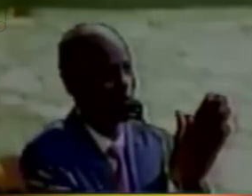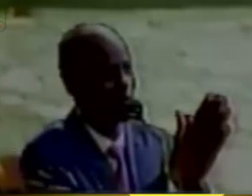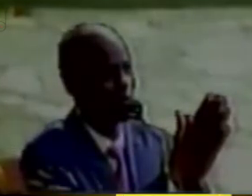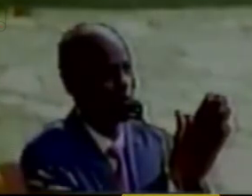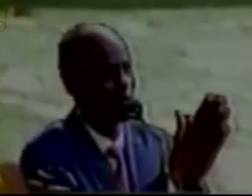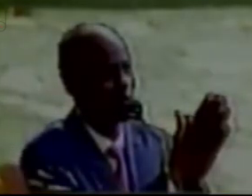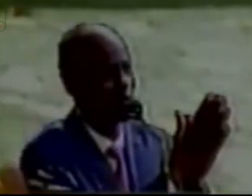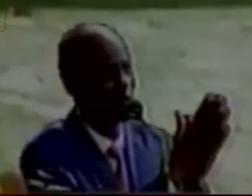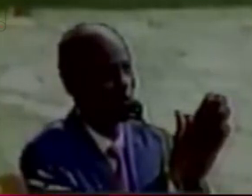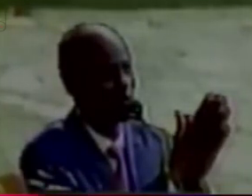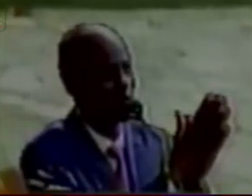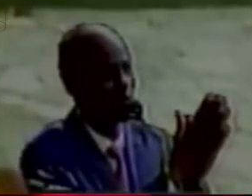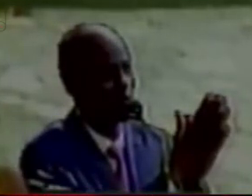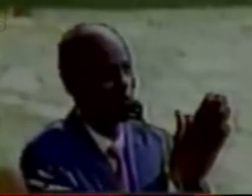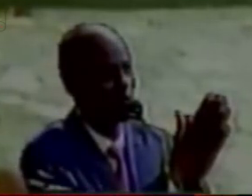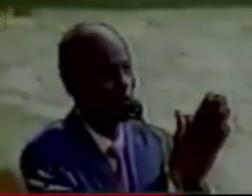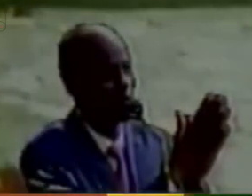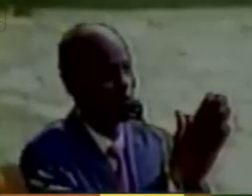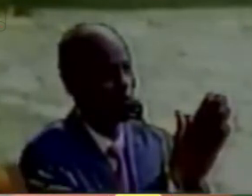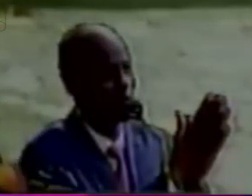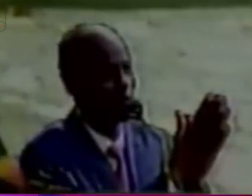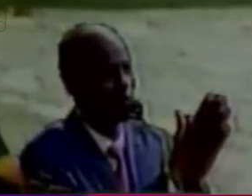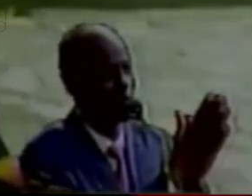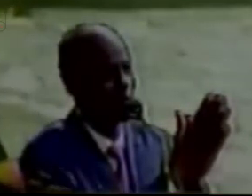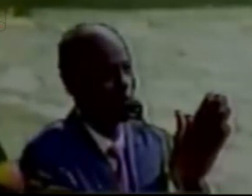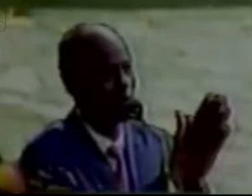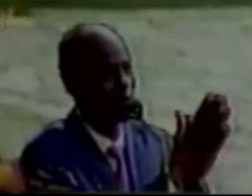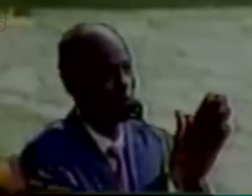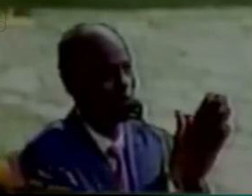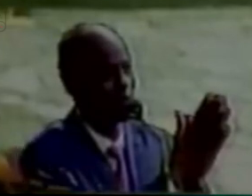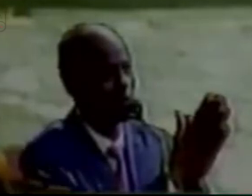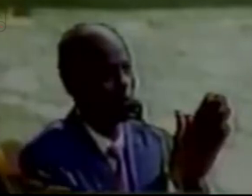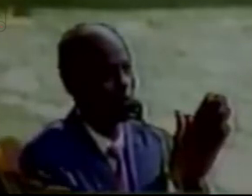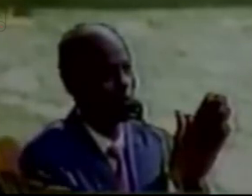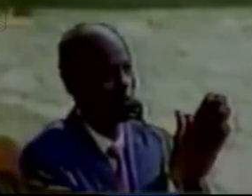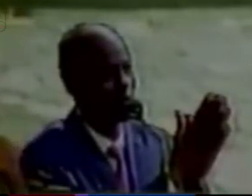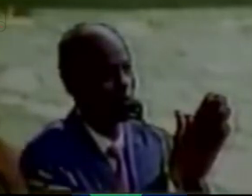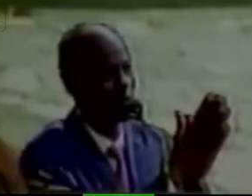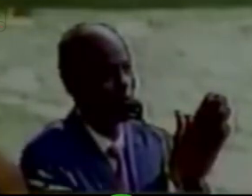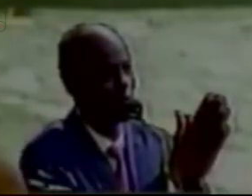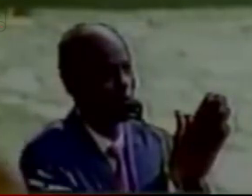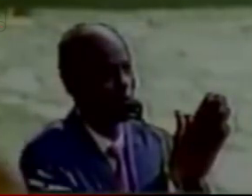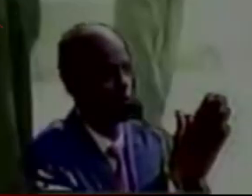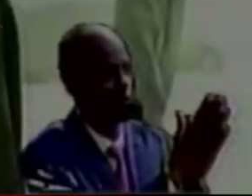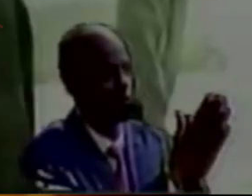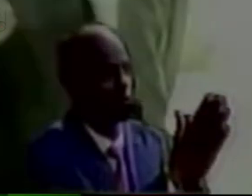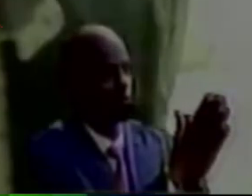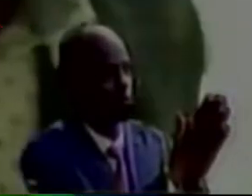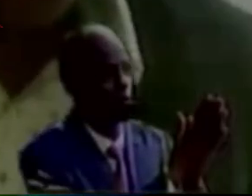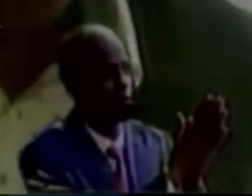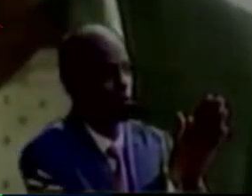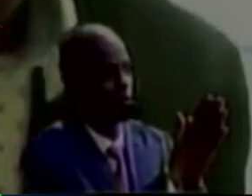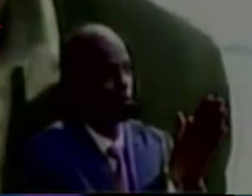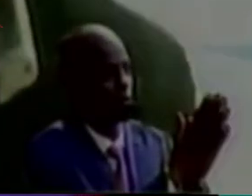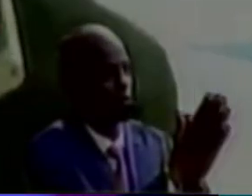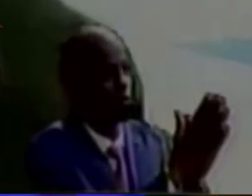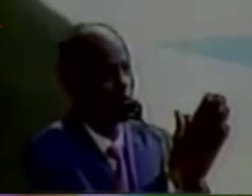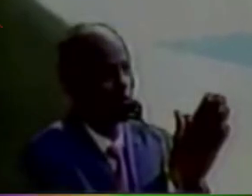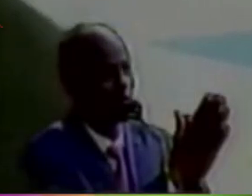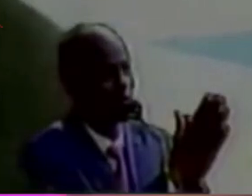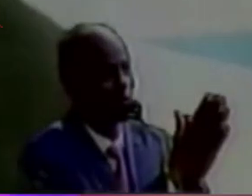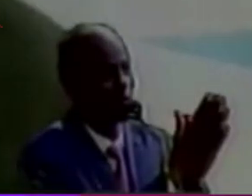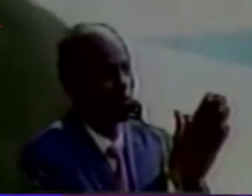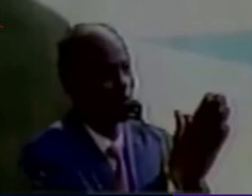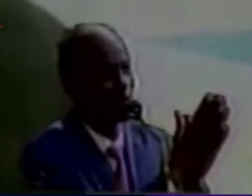une bonne décision, même s'il mettait en exergue l'incapacité de l'État d'assurer la sécurité des citoyens. C'est une très bonne décision de la part